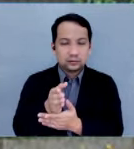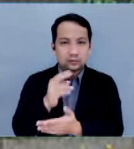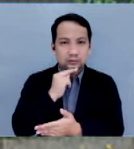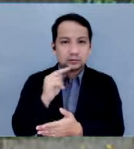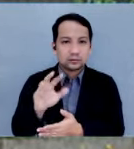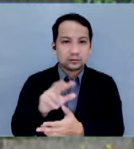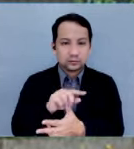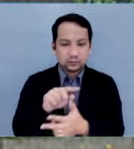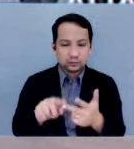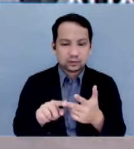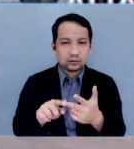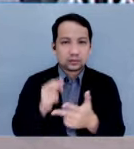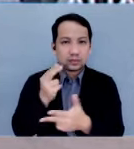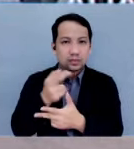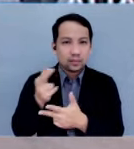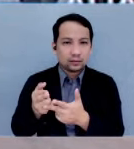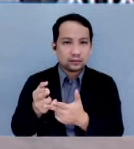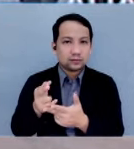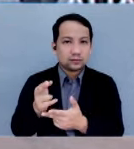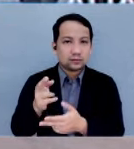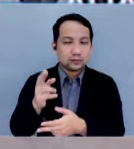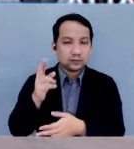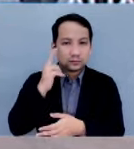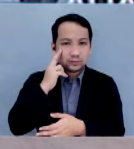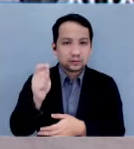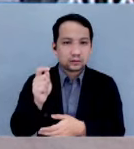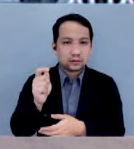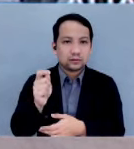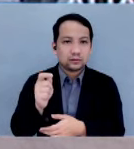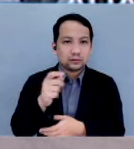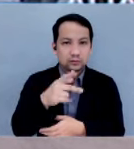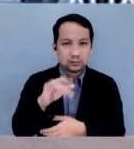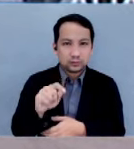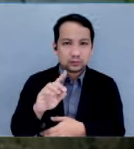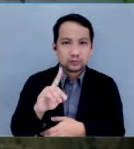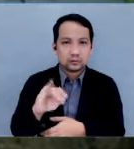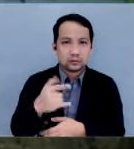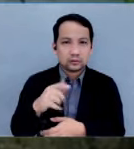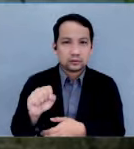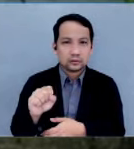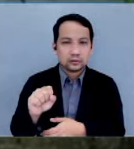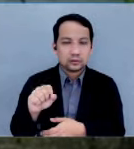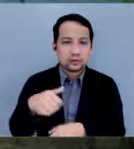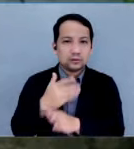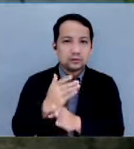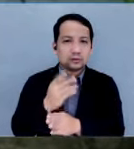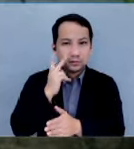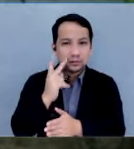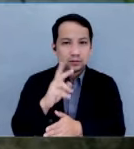na binanggit ni Senador Rafi Tulfo sa Barangay Kapatagan, Digos City, Davao del Sur. Sa Monte